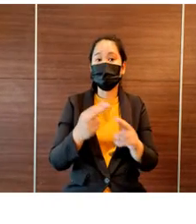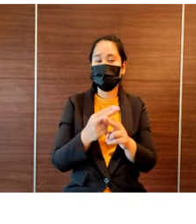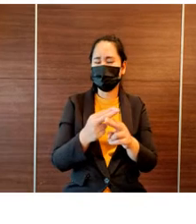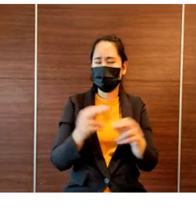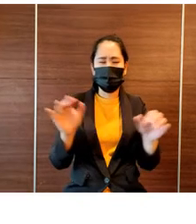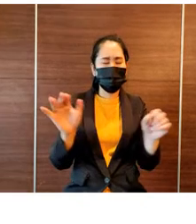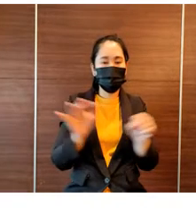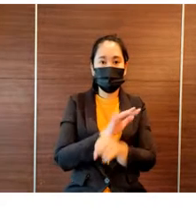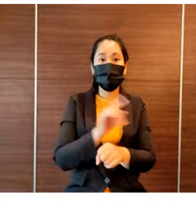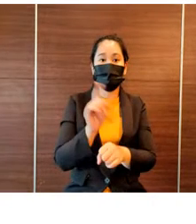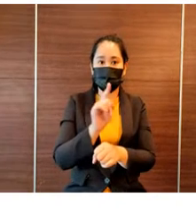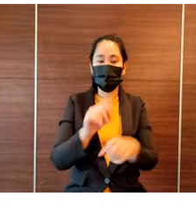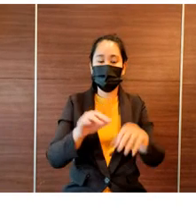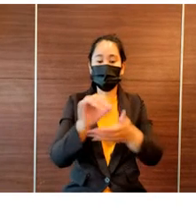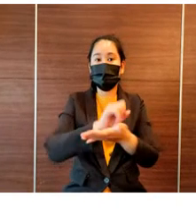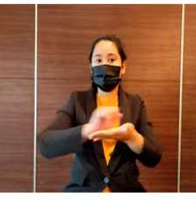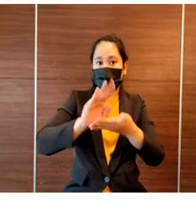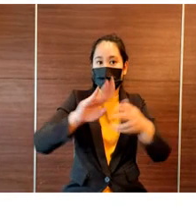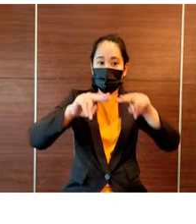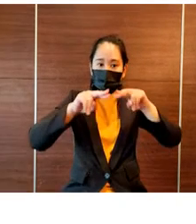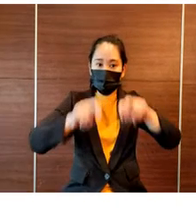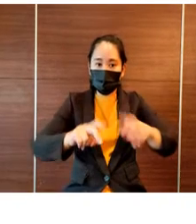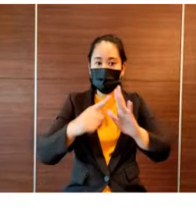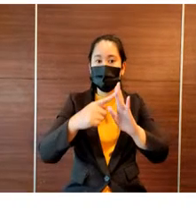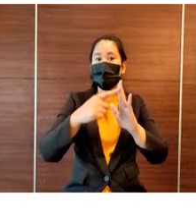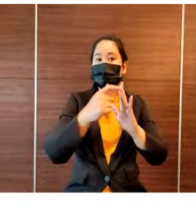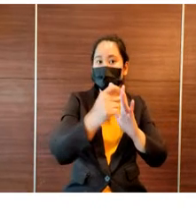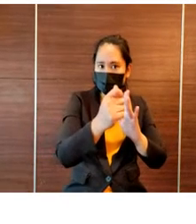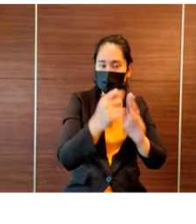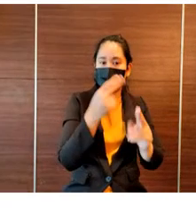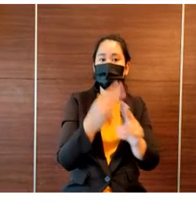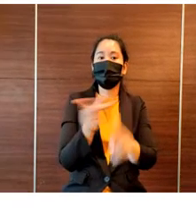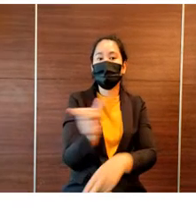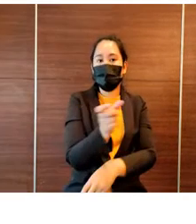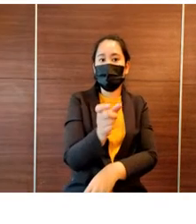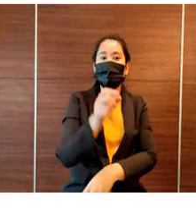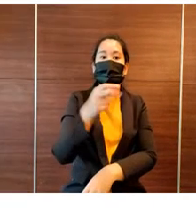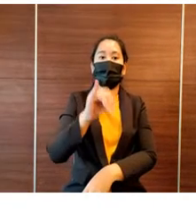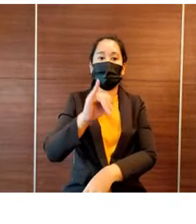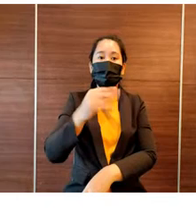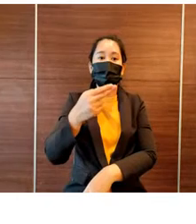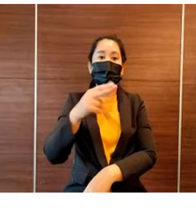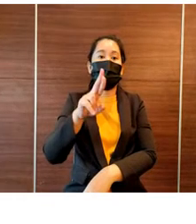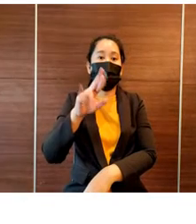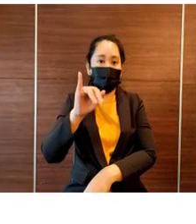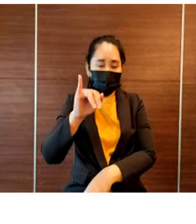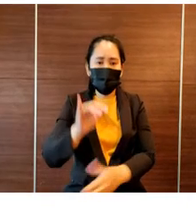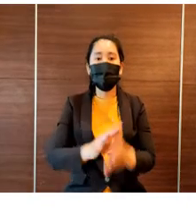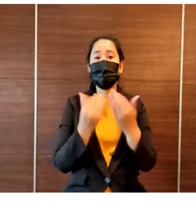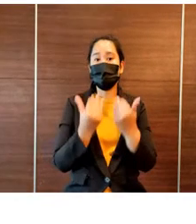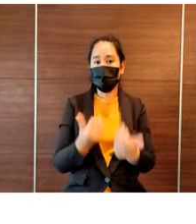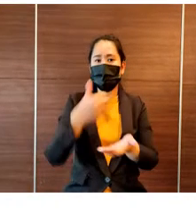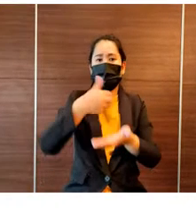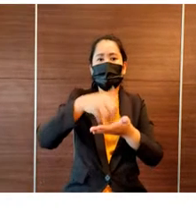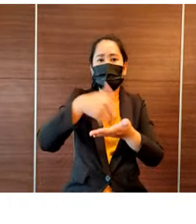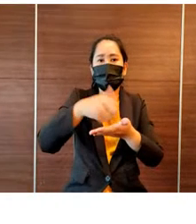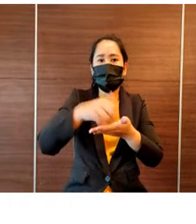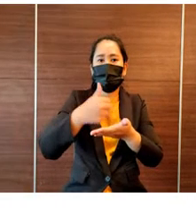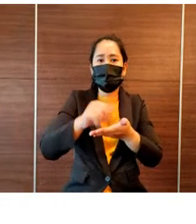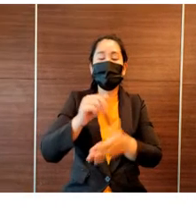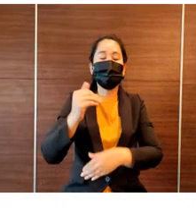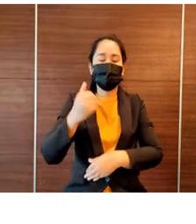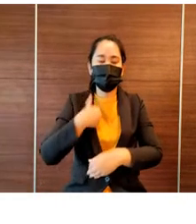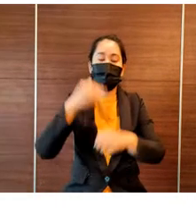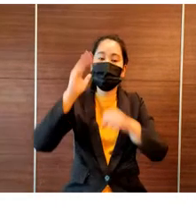การวิจัยและนวัตกรรมด้าน HIV แต่เพื่อนๆก็จะรู้จักกันว่า IHRI นะคะก็จะมาพูดถึงเรื่องของบริ